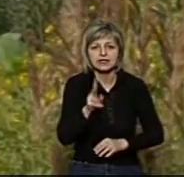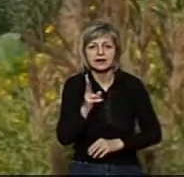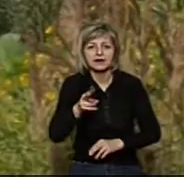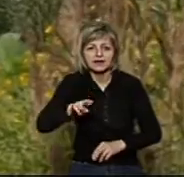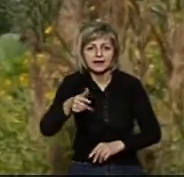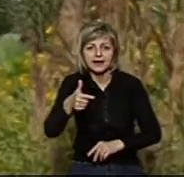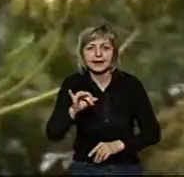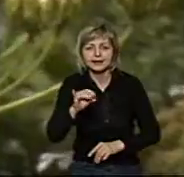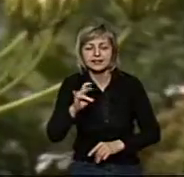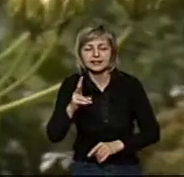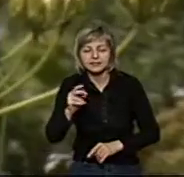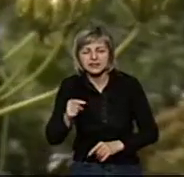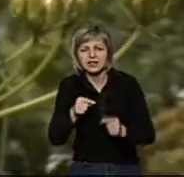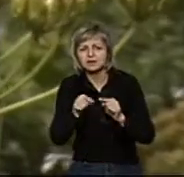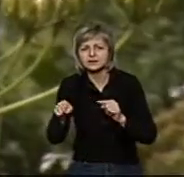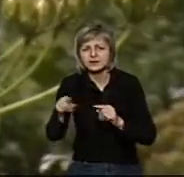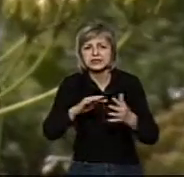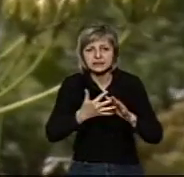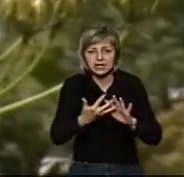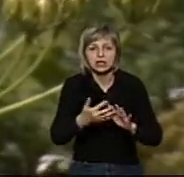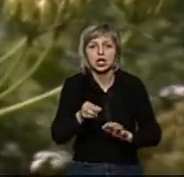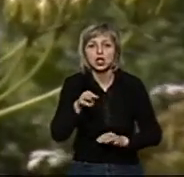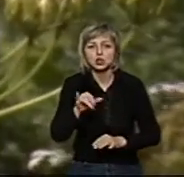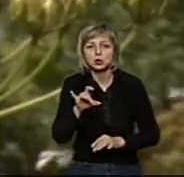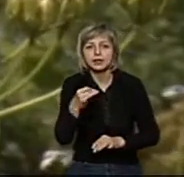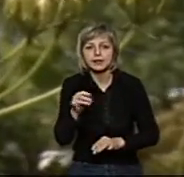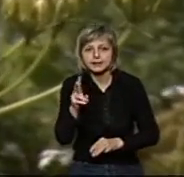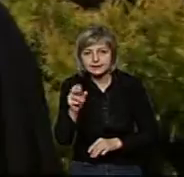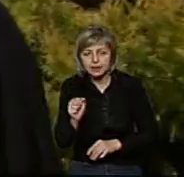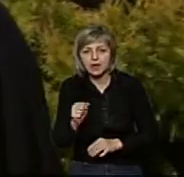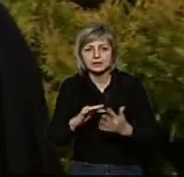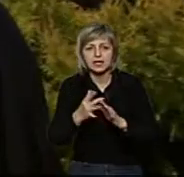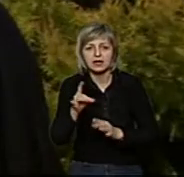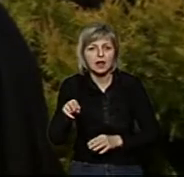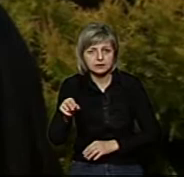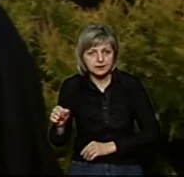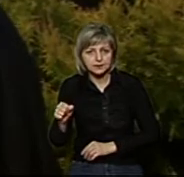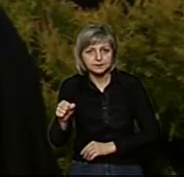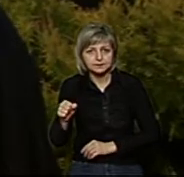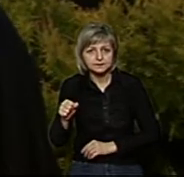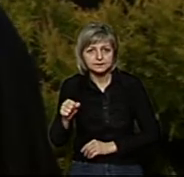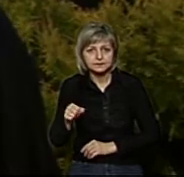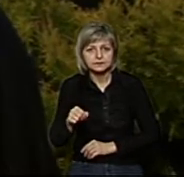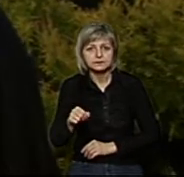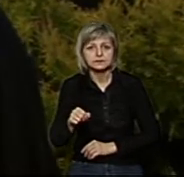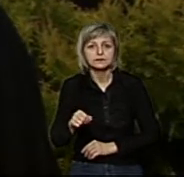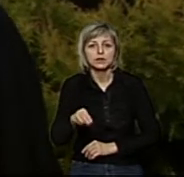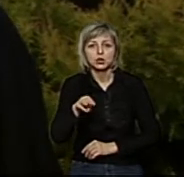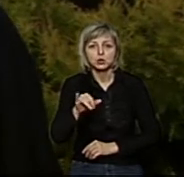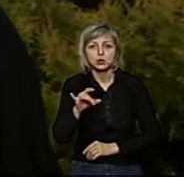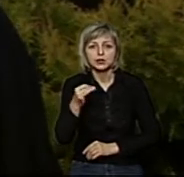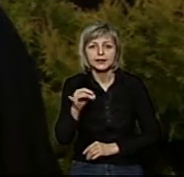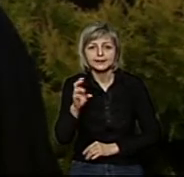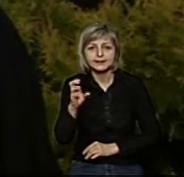Княгининівська, Клюївська, Ружівська сільська рада, Турійська селищна рада, Турійська районна